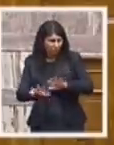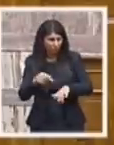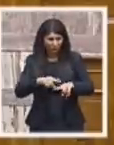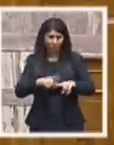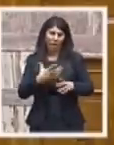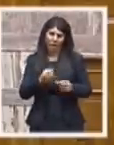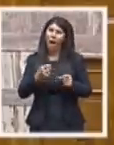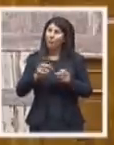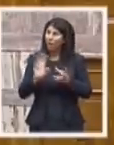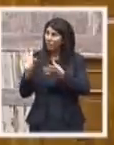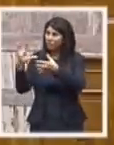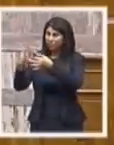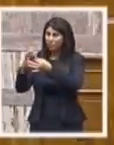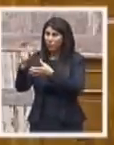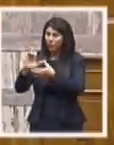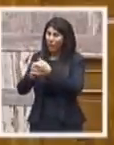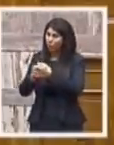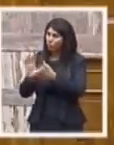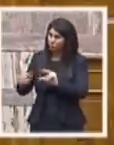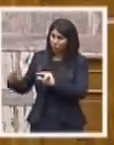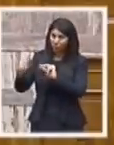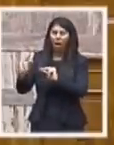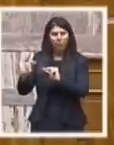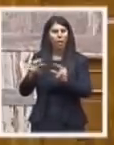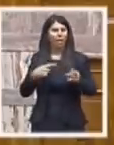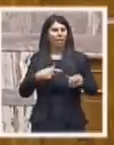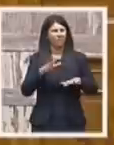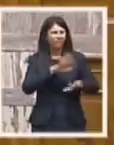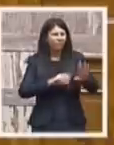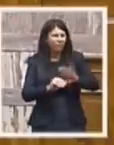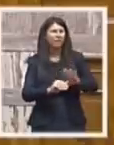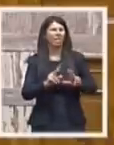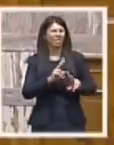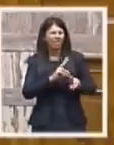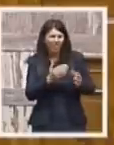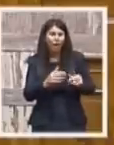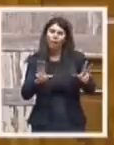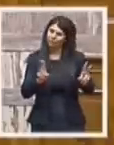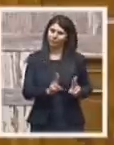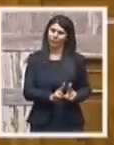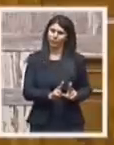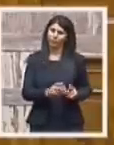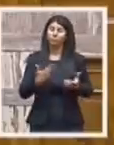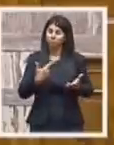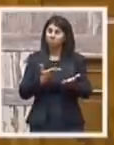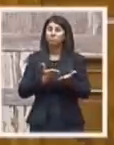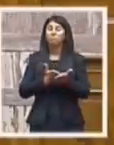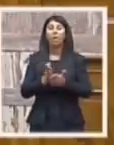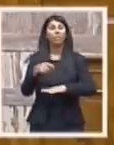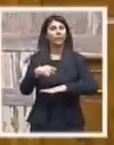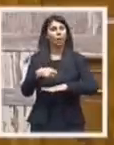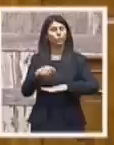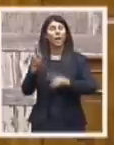μας και αποτελούν κύριο αίτιο διαμάχης μεταξύ πολιτών και εξουσίας. Η δικαιοσύνη θα ασκείται από διεθνείς